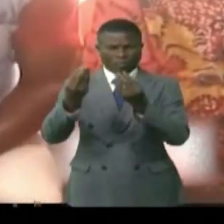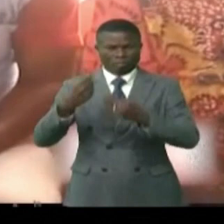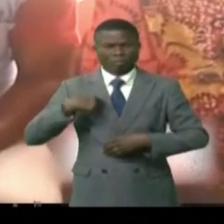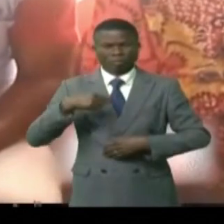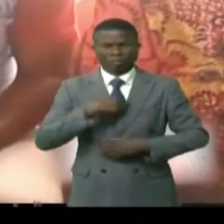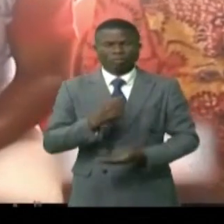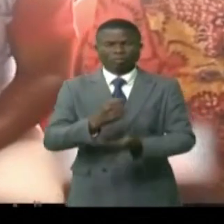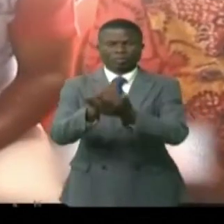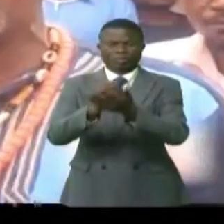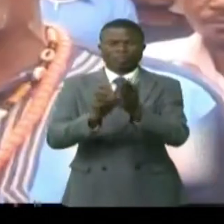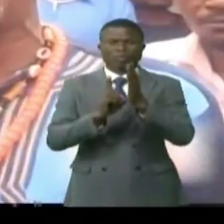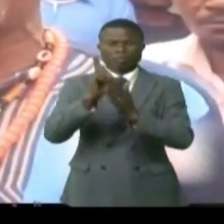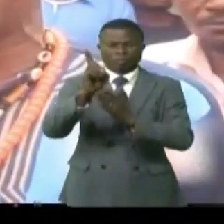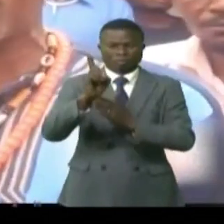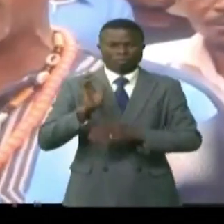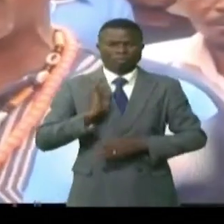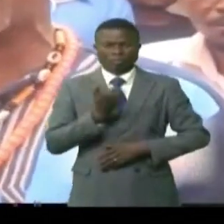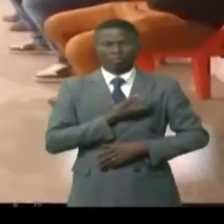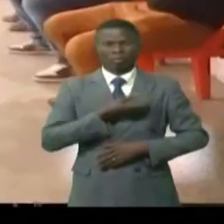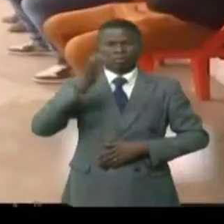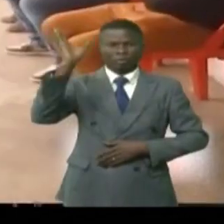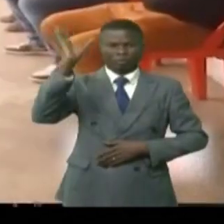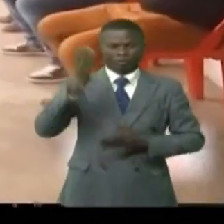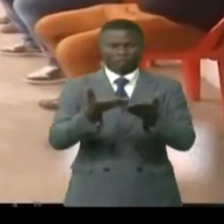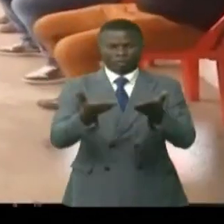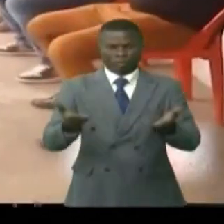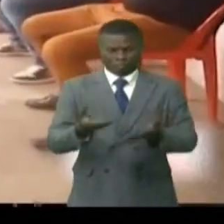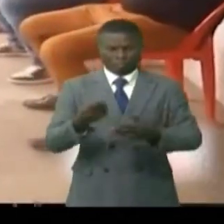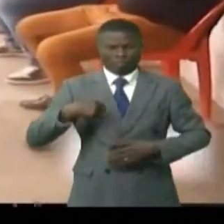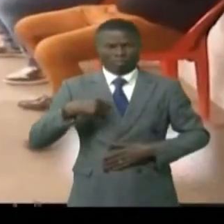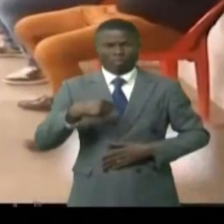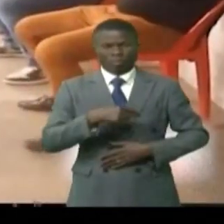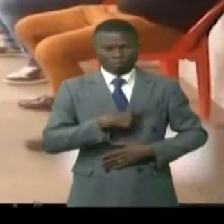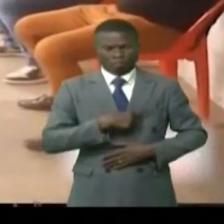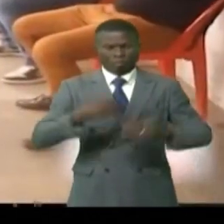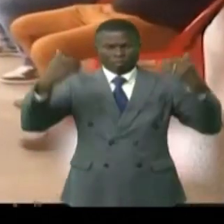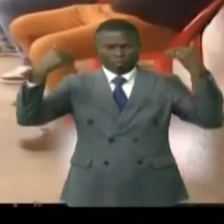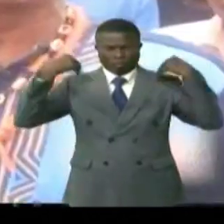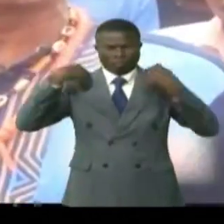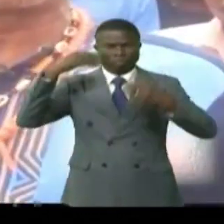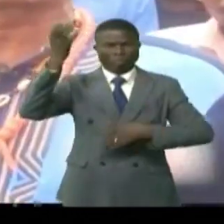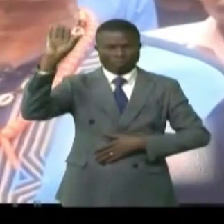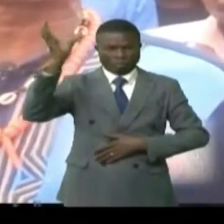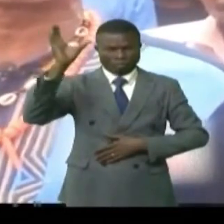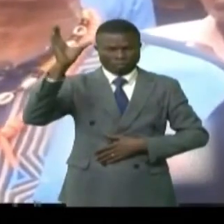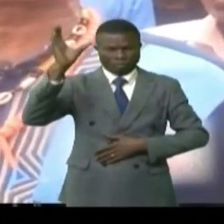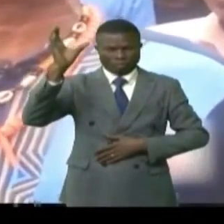vont favoriser le développement de nos regroupements. Bisso, ma chef, coutumier.